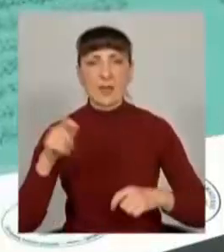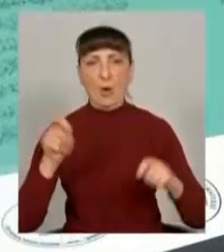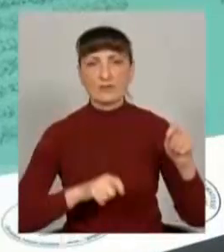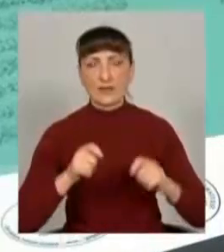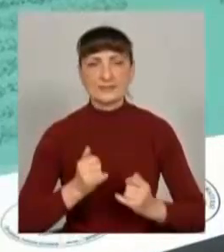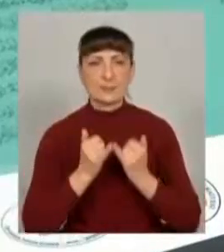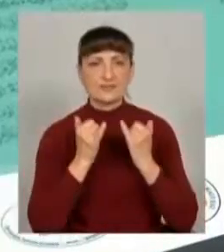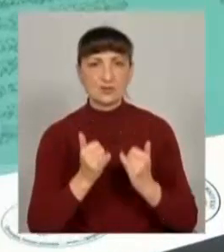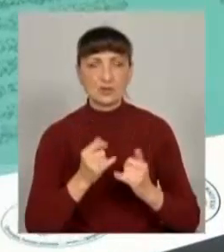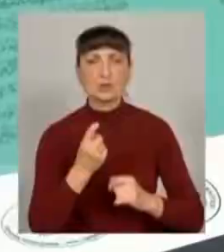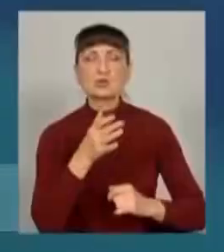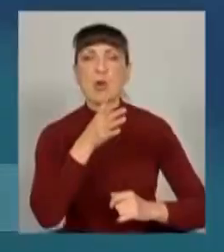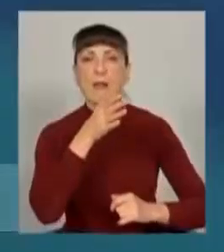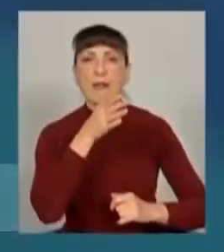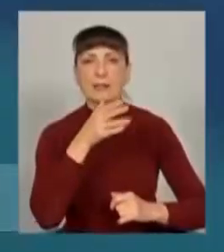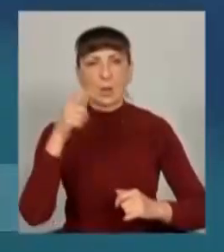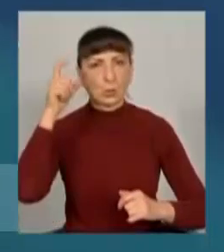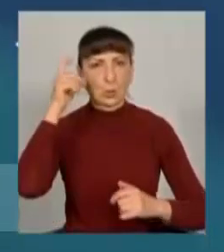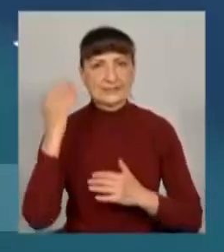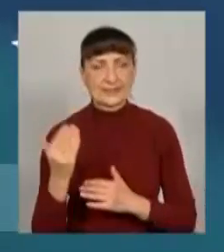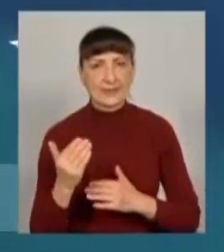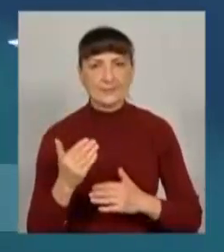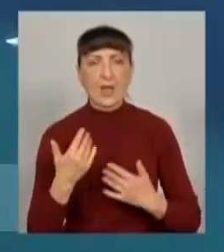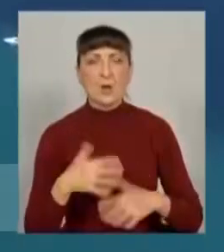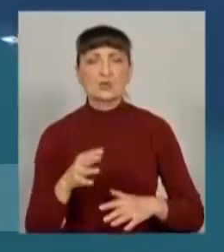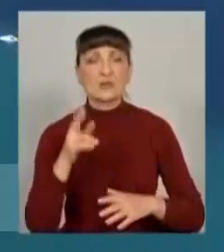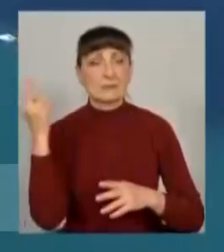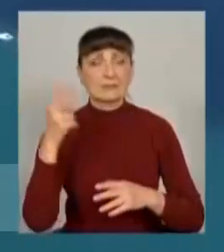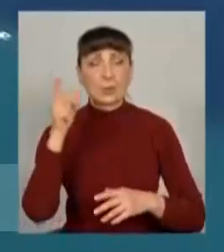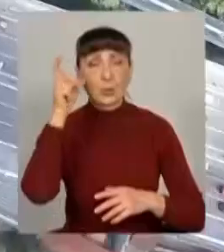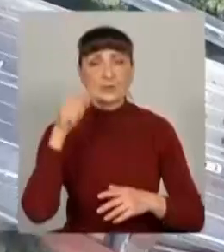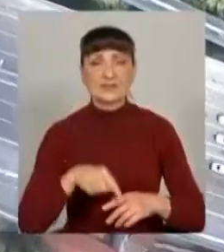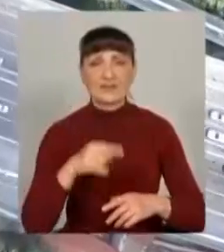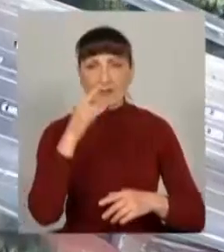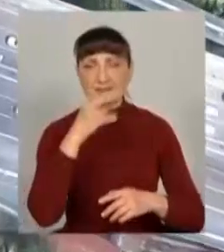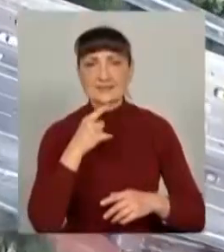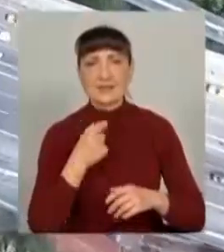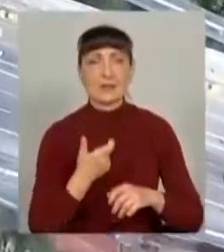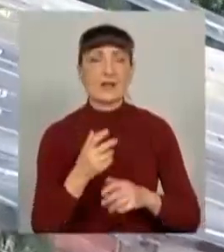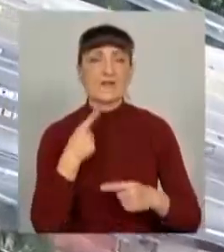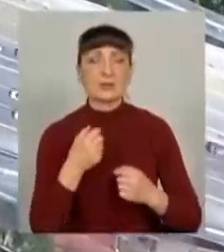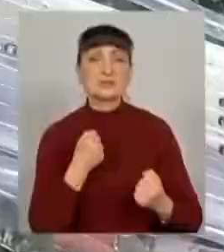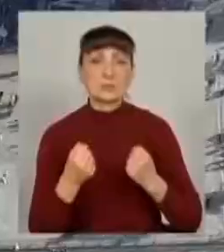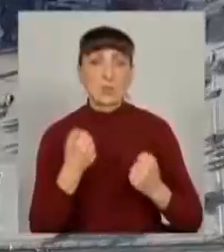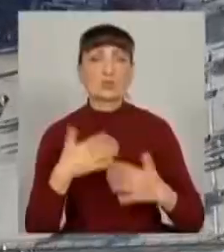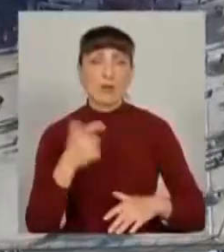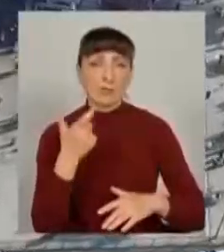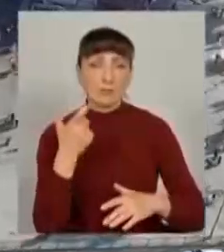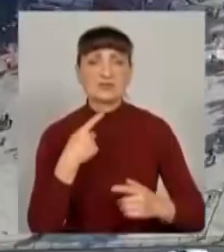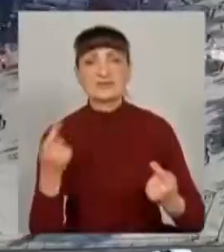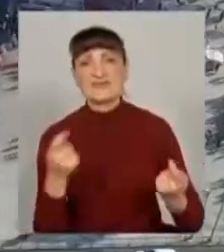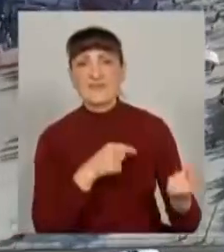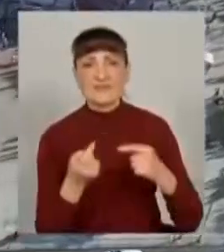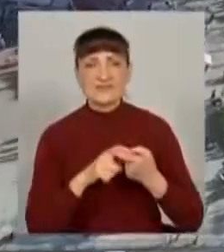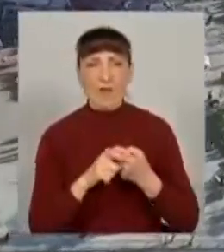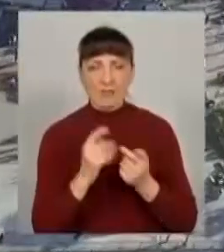конференции, посвященной 100-летнему юбилею Турции. Генконсул братской страны в Алматы отметил значительное укрепление экономических связей двух